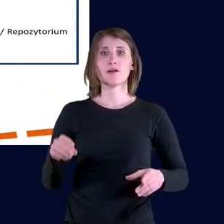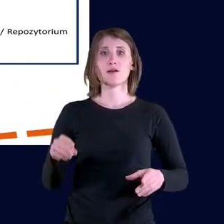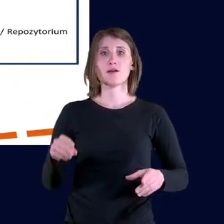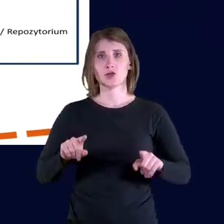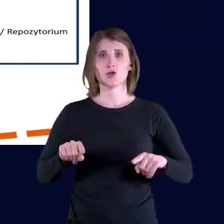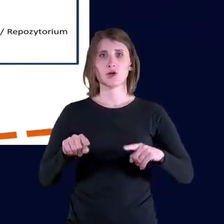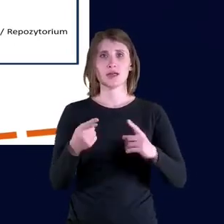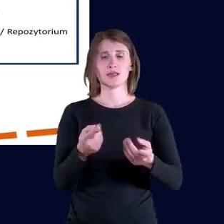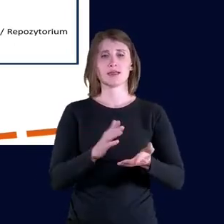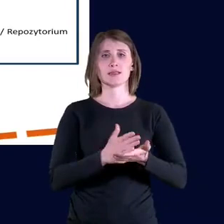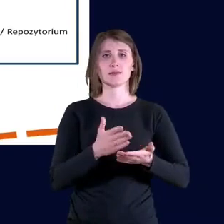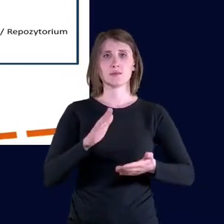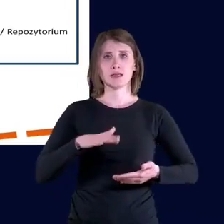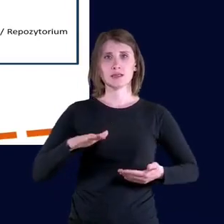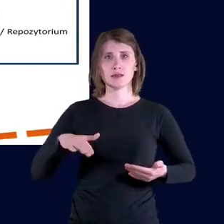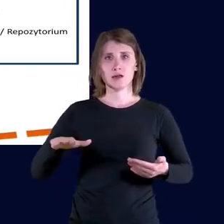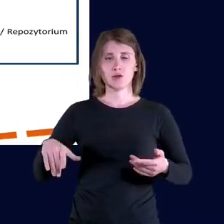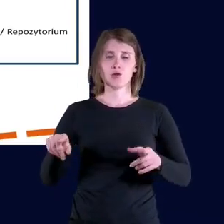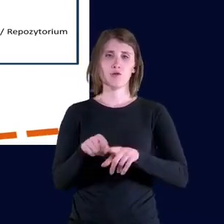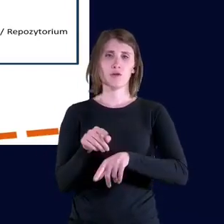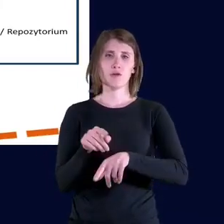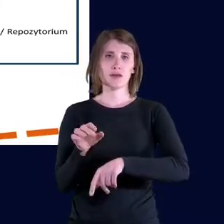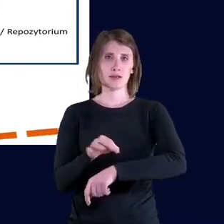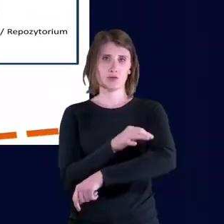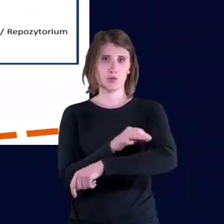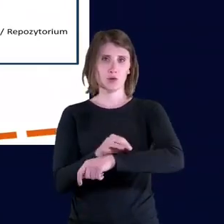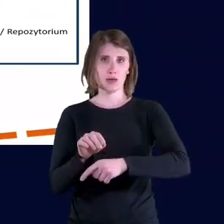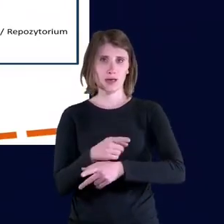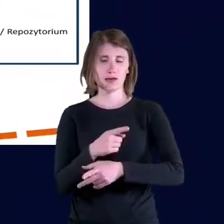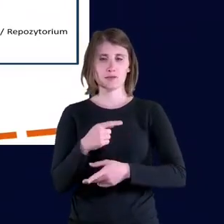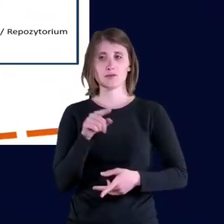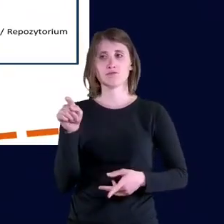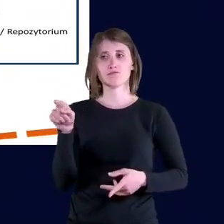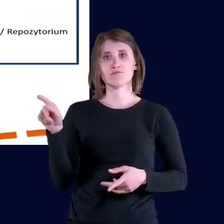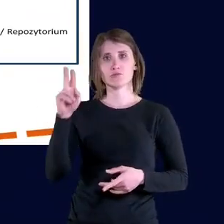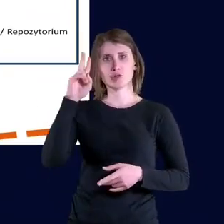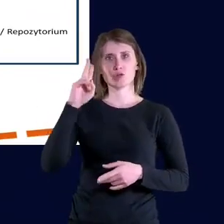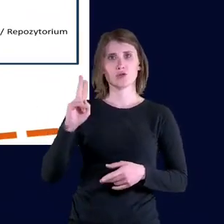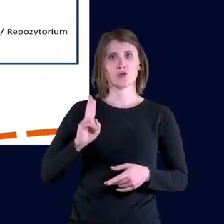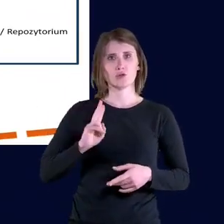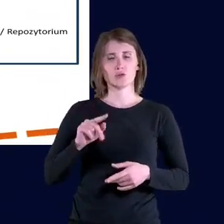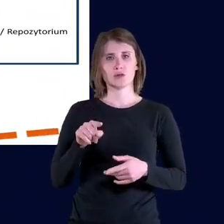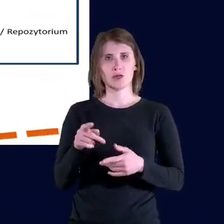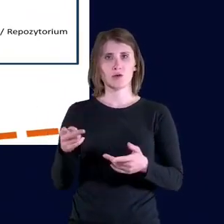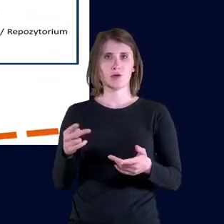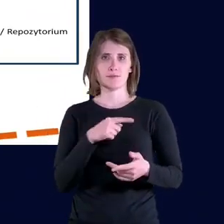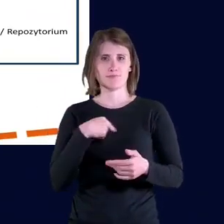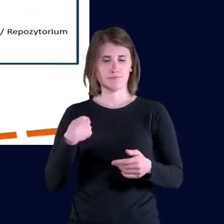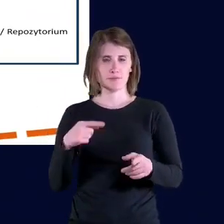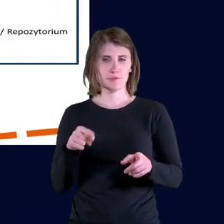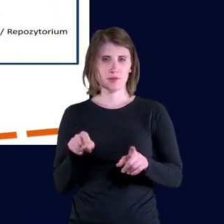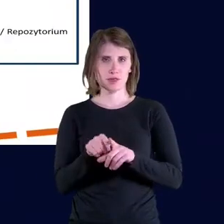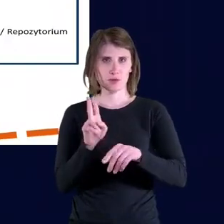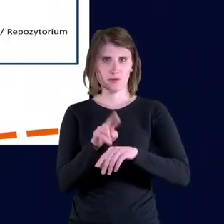także organizacje międzynarodowe i projekty w których ja konstytucja również wsypujemy